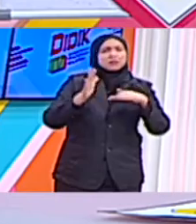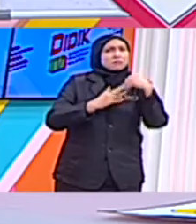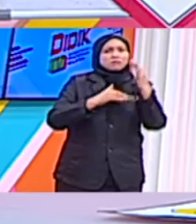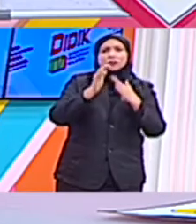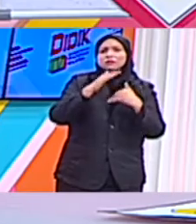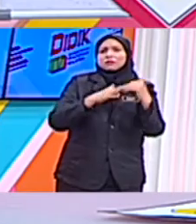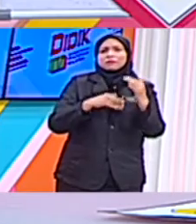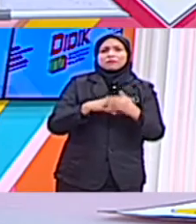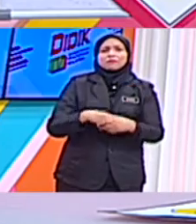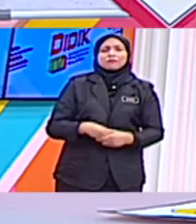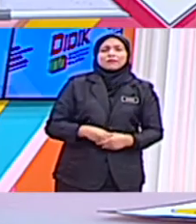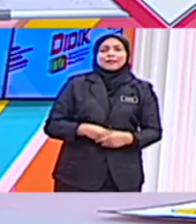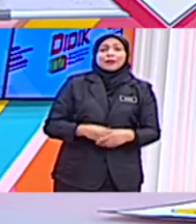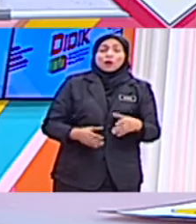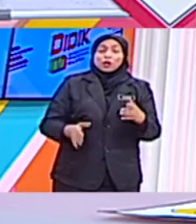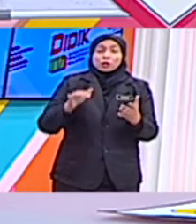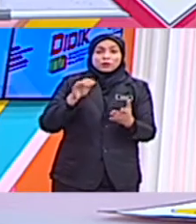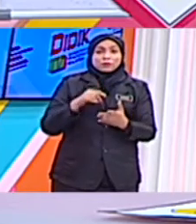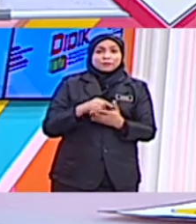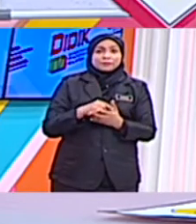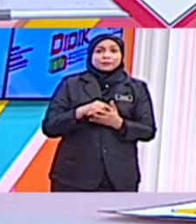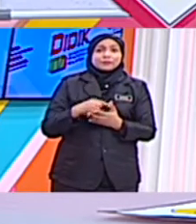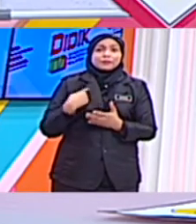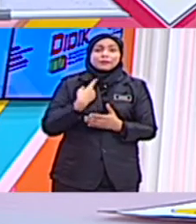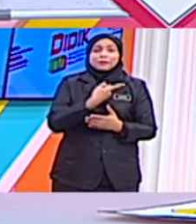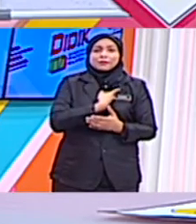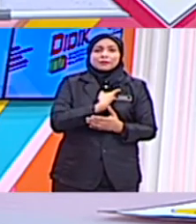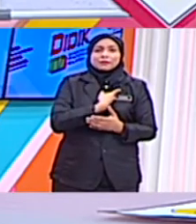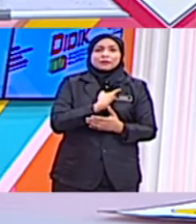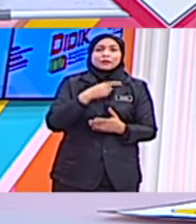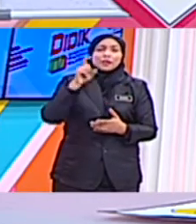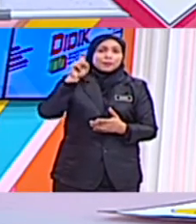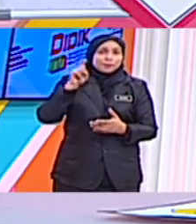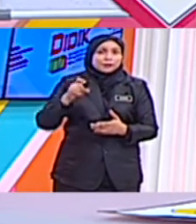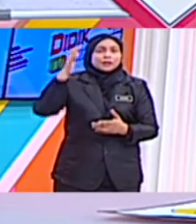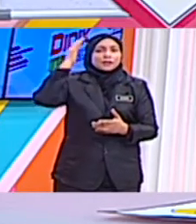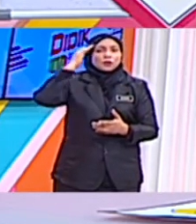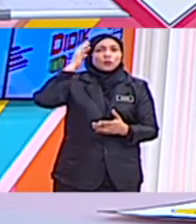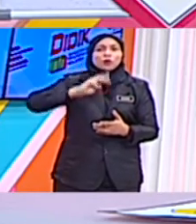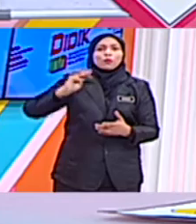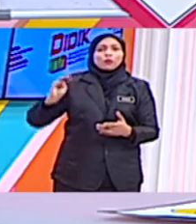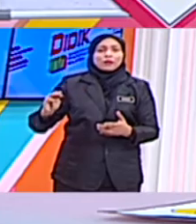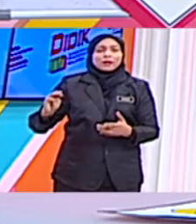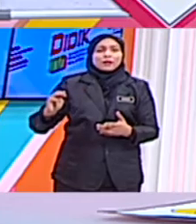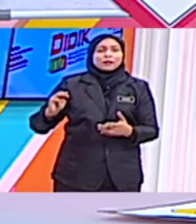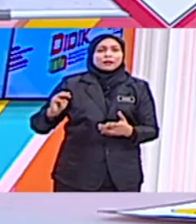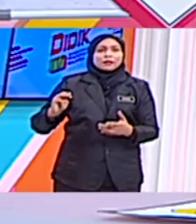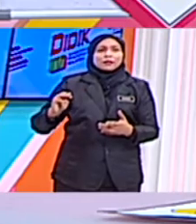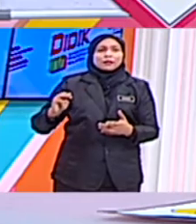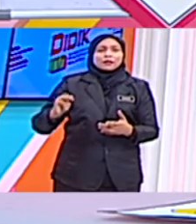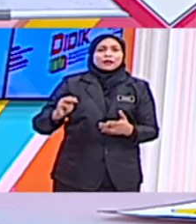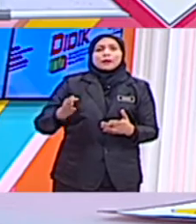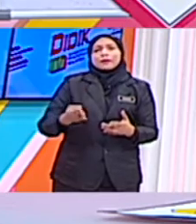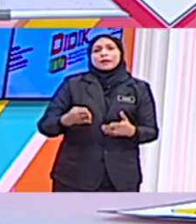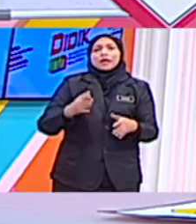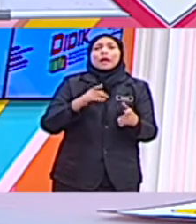Okey, untuk itu kita perlu tahu murid selalunya kita ajar tentang batasan